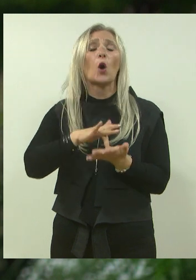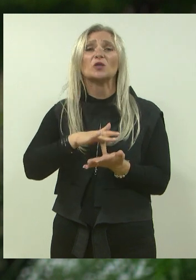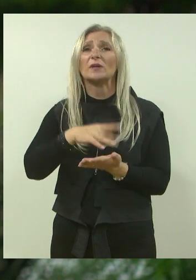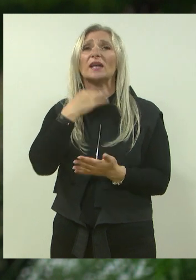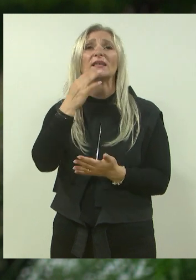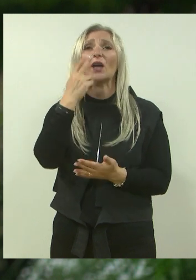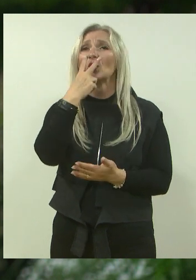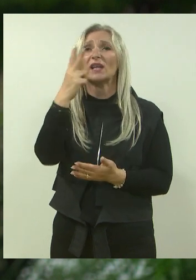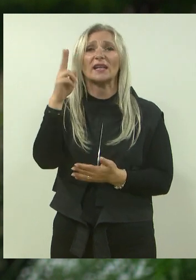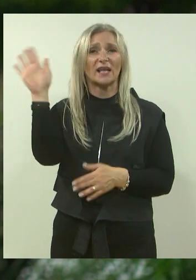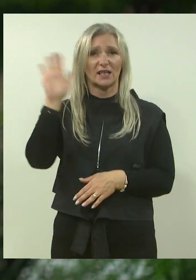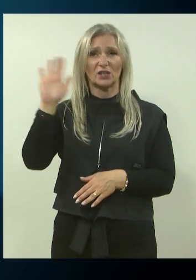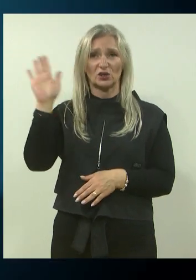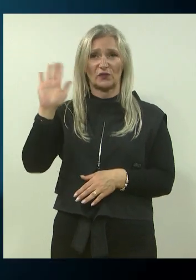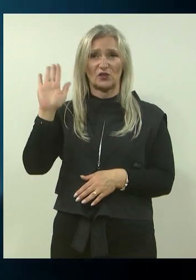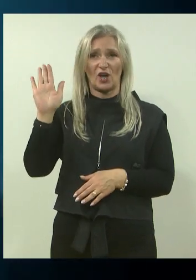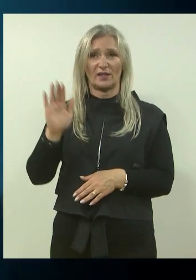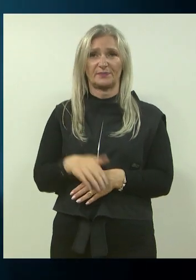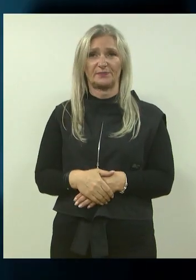god nas gledali. Doviđenje.